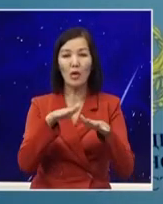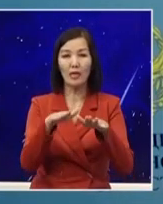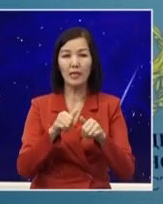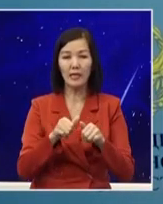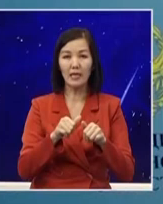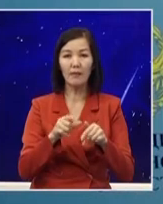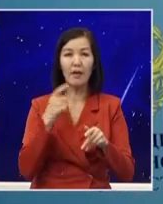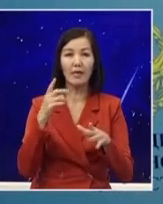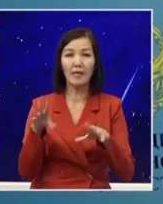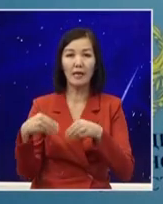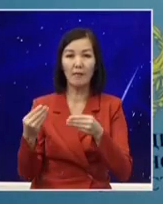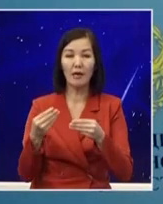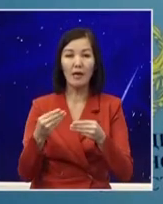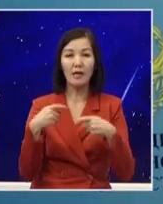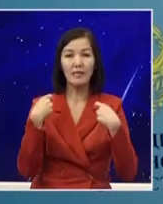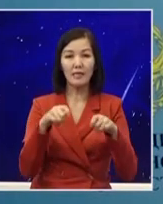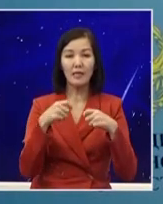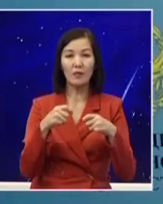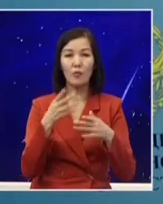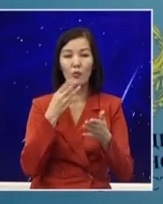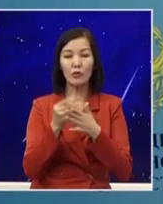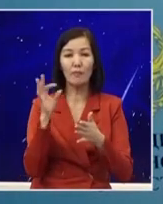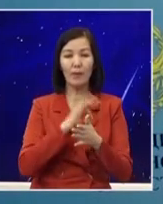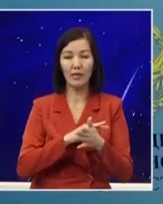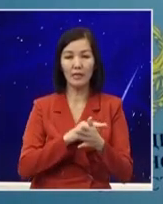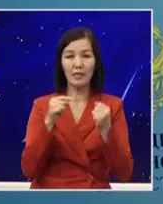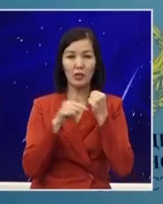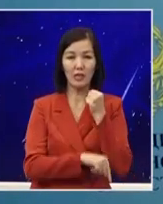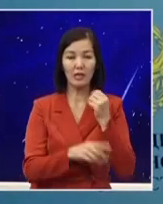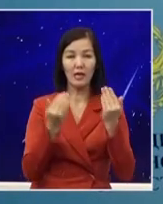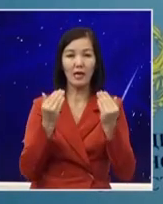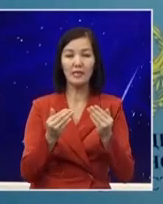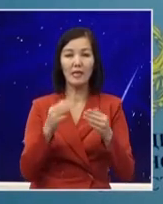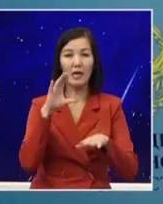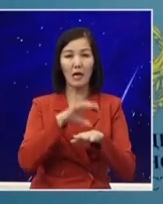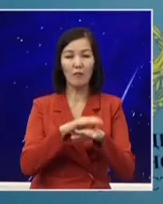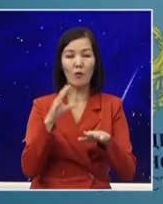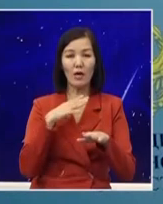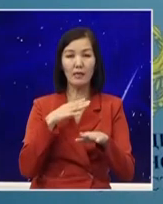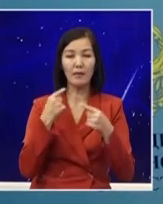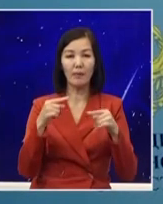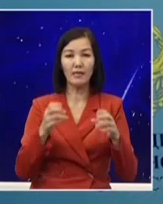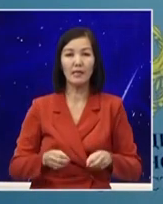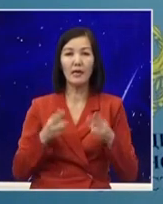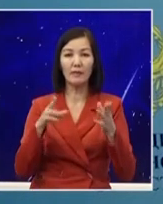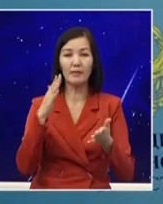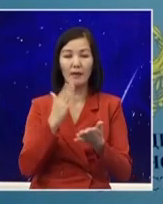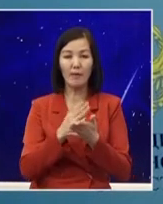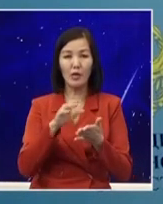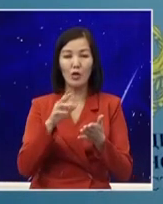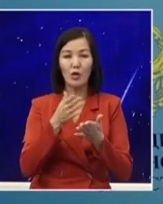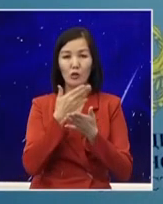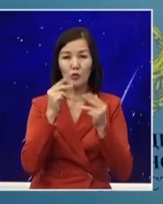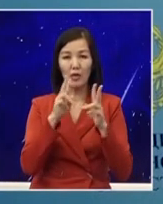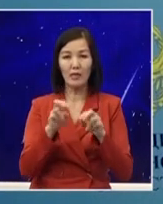қайтарылды. Ал қалғанын сатып, ақшасын күдікті керегіне жаратқан. Қазір қылмыскер қамауға алынды. Сонымен қатар, оның басқа да қылмыстарға қатысы бар жоғы анықталып